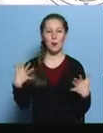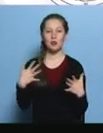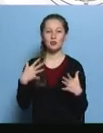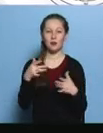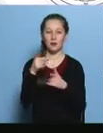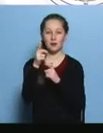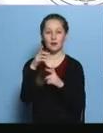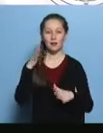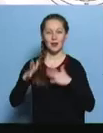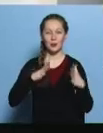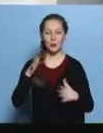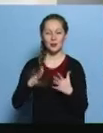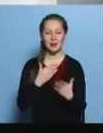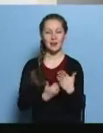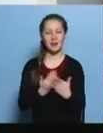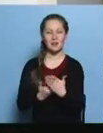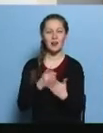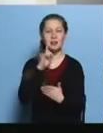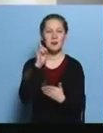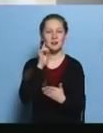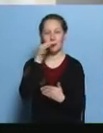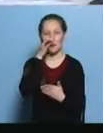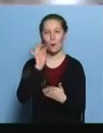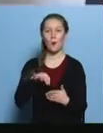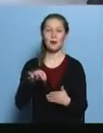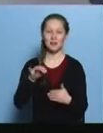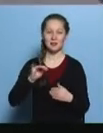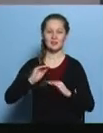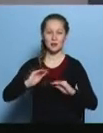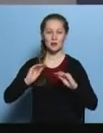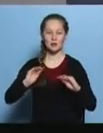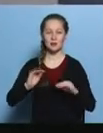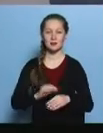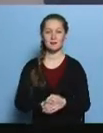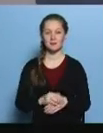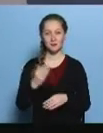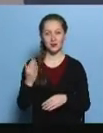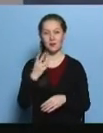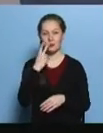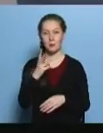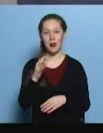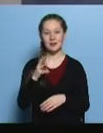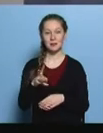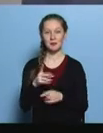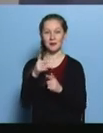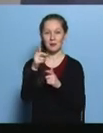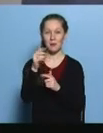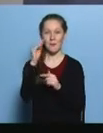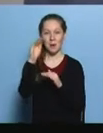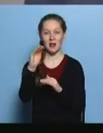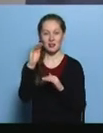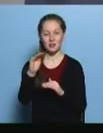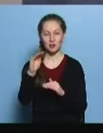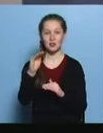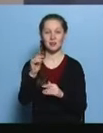по мишеням. Наставляют юниоров опытные инструкторы. Так, Максим, значит, тоже тут стрельба ниже, тут был